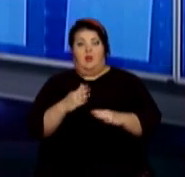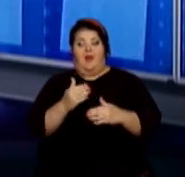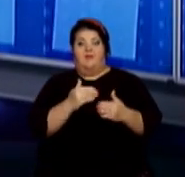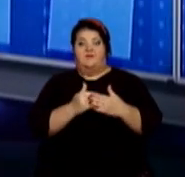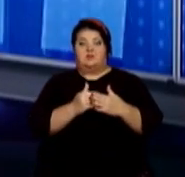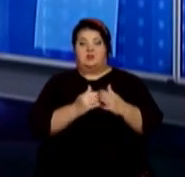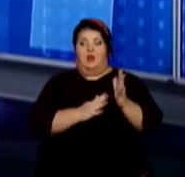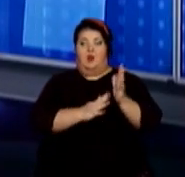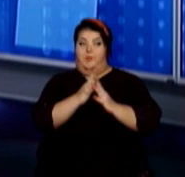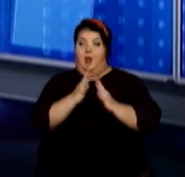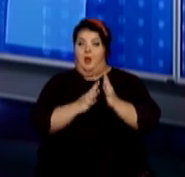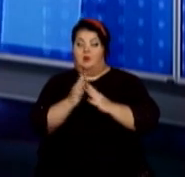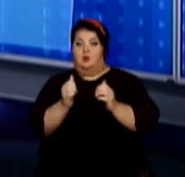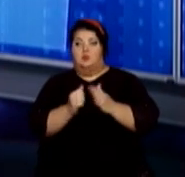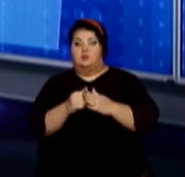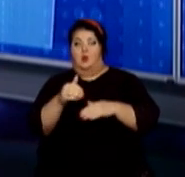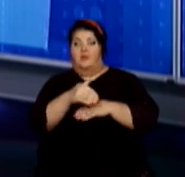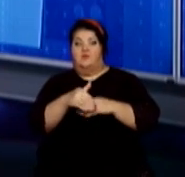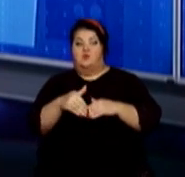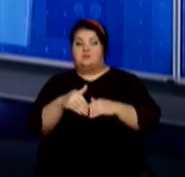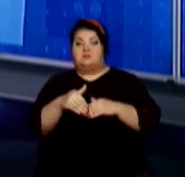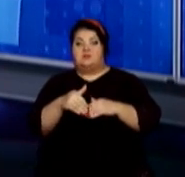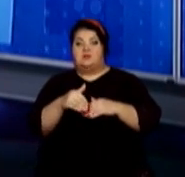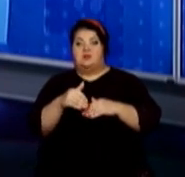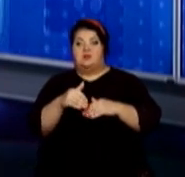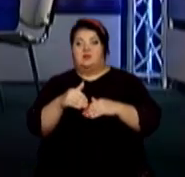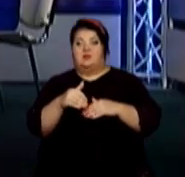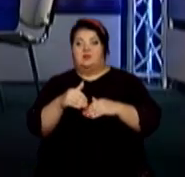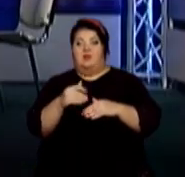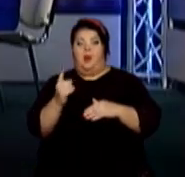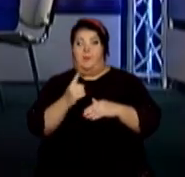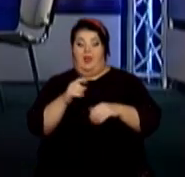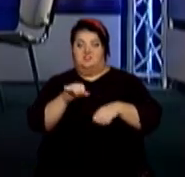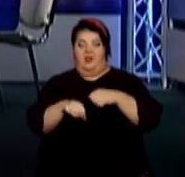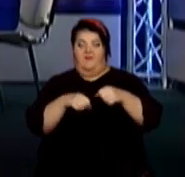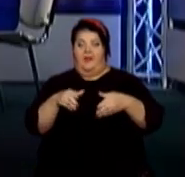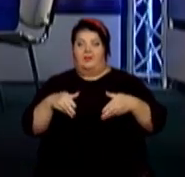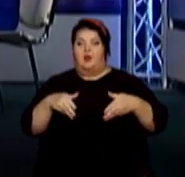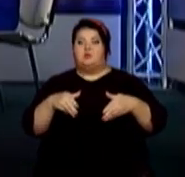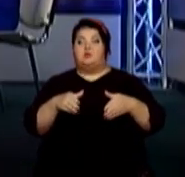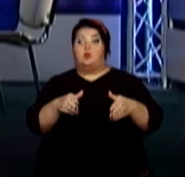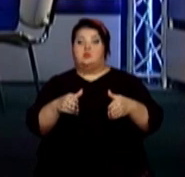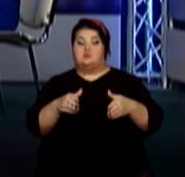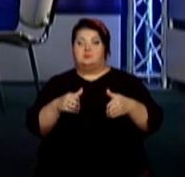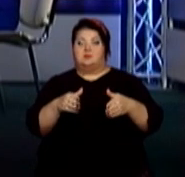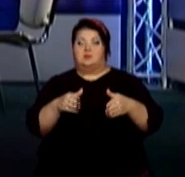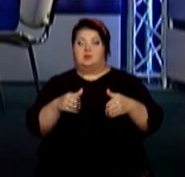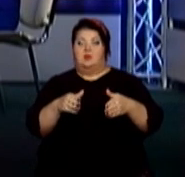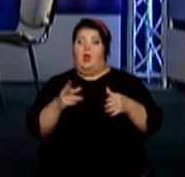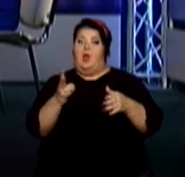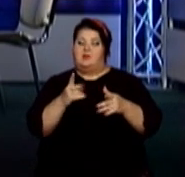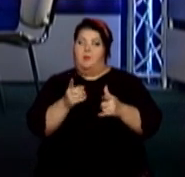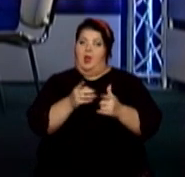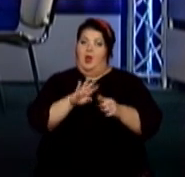вулиці Спартака по вулиці Ківчанській, велосмуга була. Перша велодоріжка у Полтаві. Так, велосмуга. Потрібно